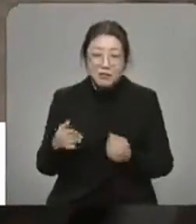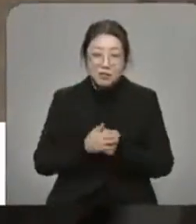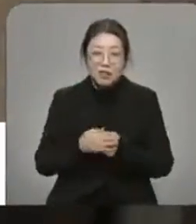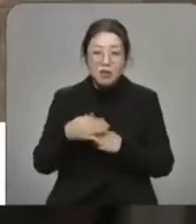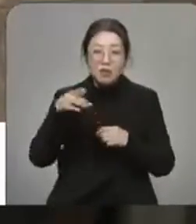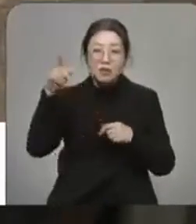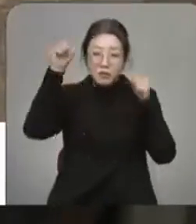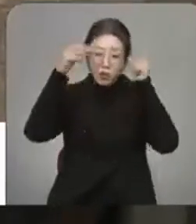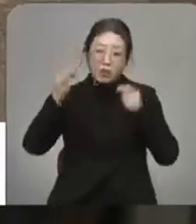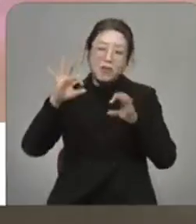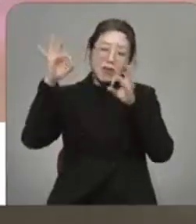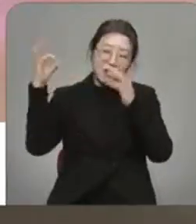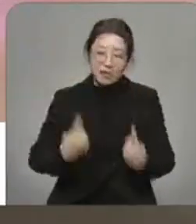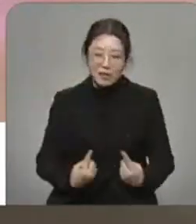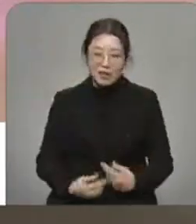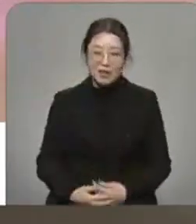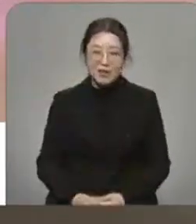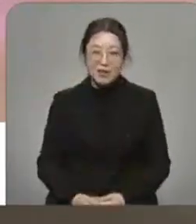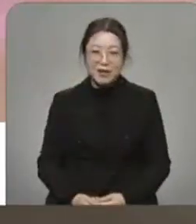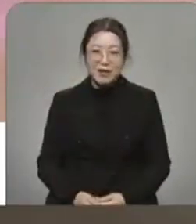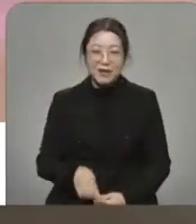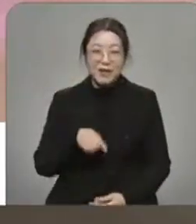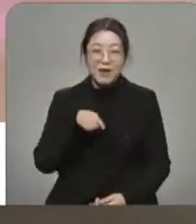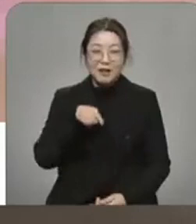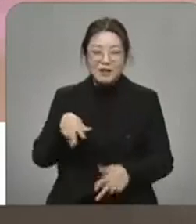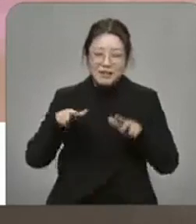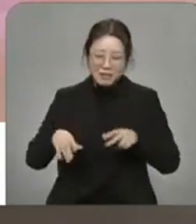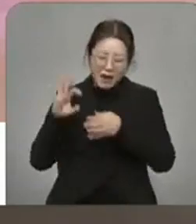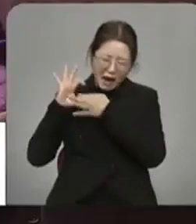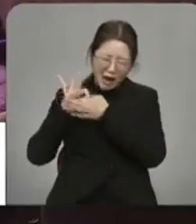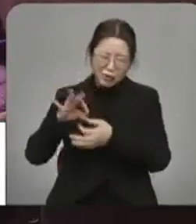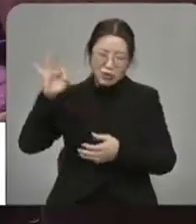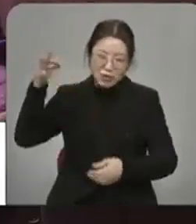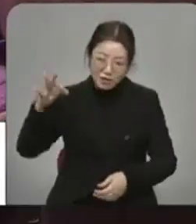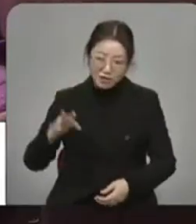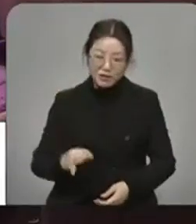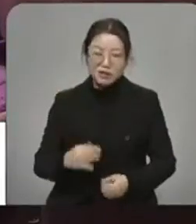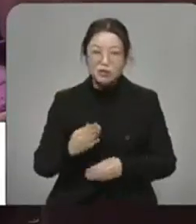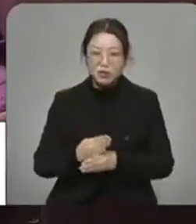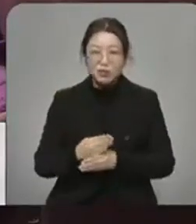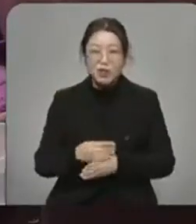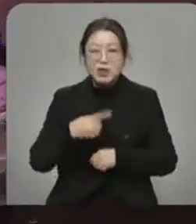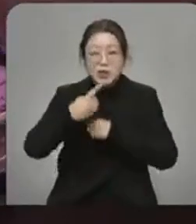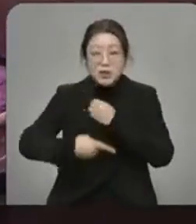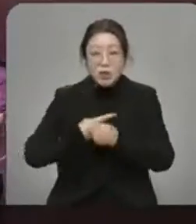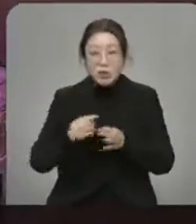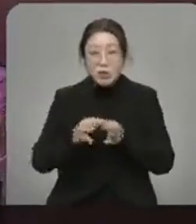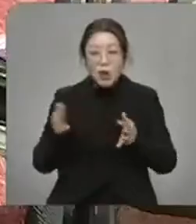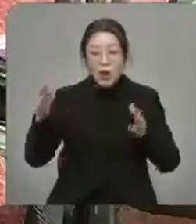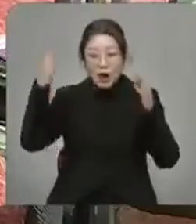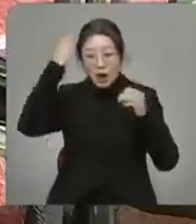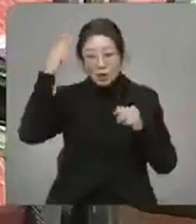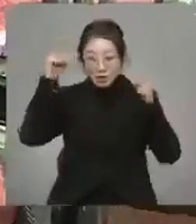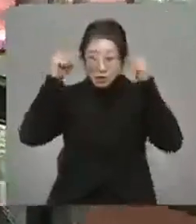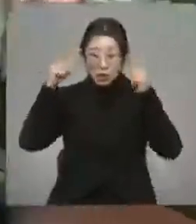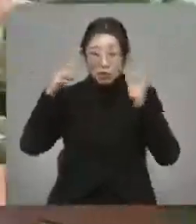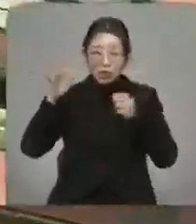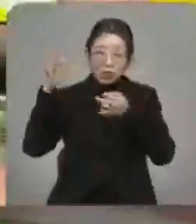가격 폭락으로 이어졌습니다. 지금도 바닥을 모르고 떨어지고 있습니다. 최근 1년 사이 한우 가격